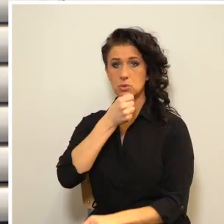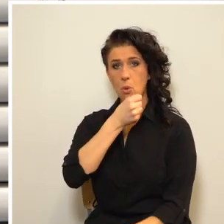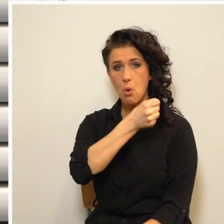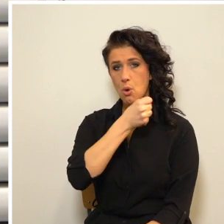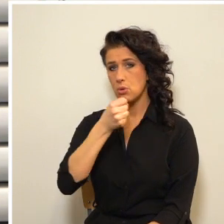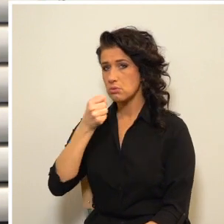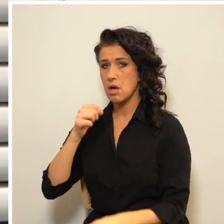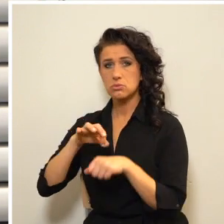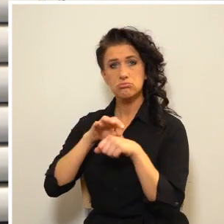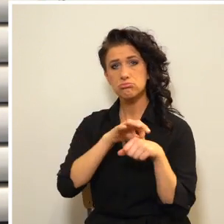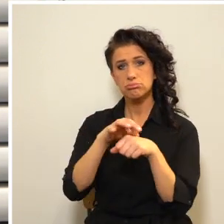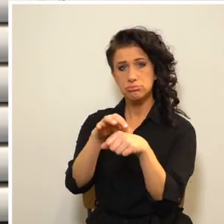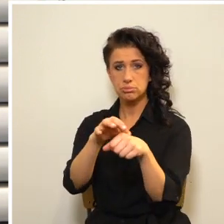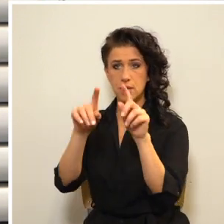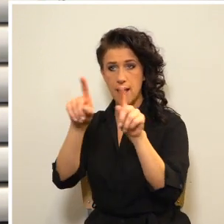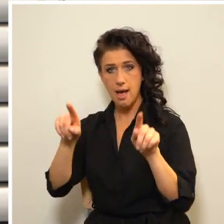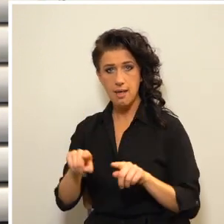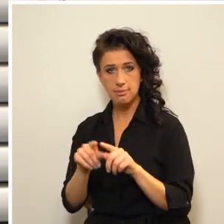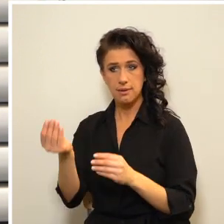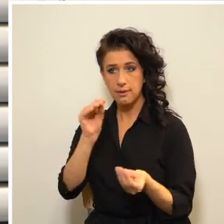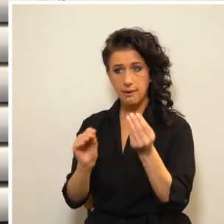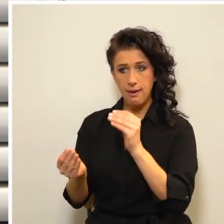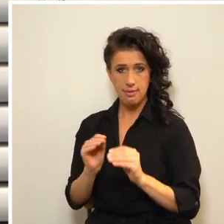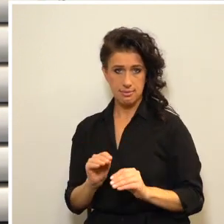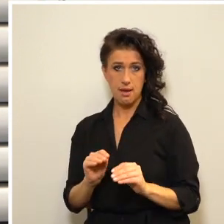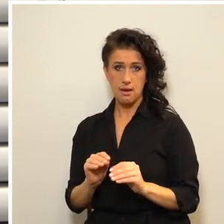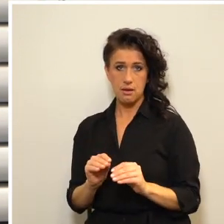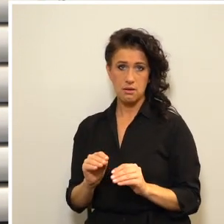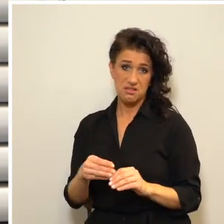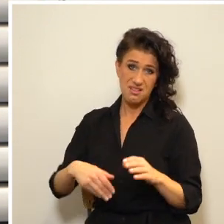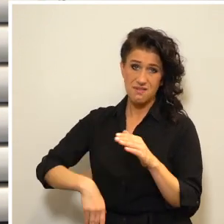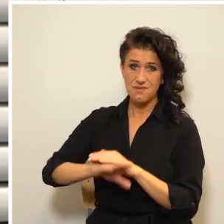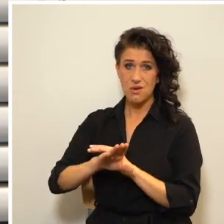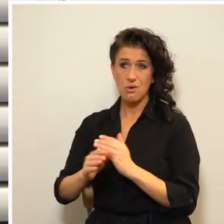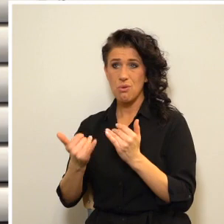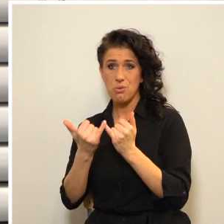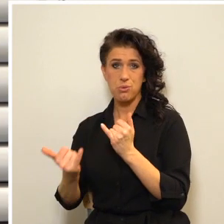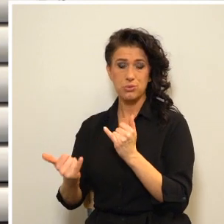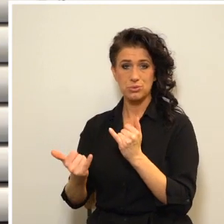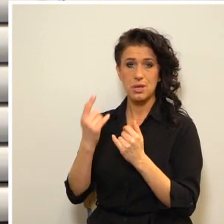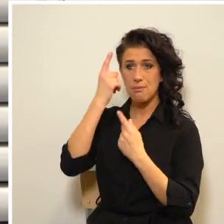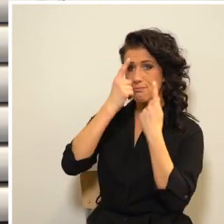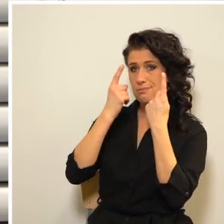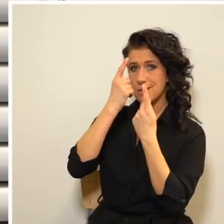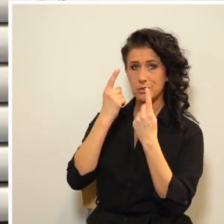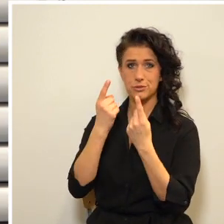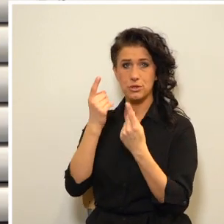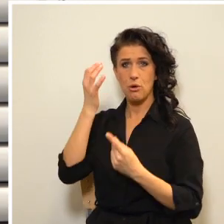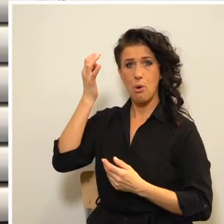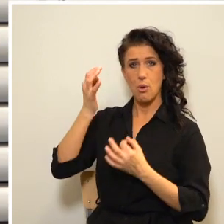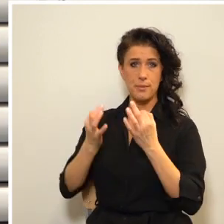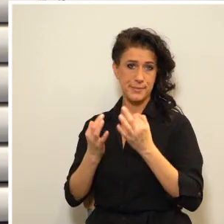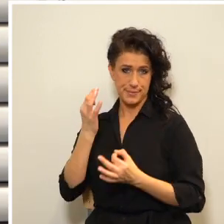jak ta ankieta zostali ułożona mogą wychodzić różne skryte myśli czy czy